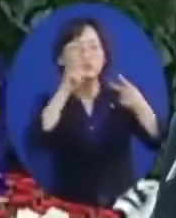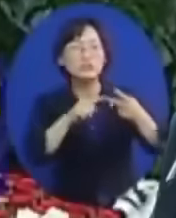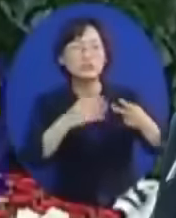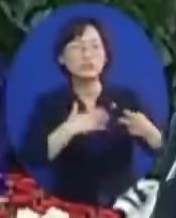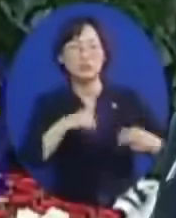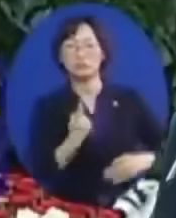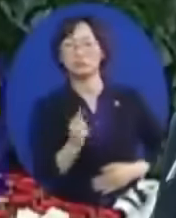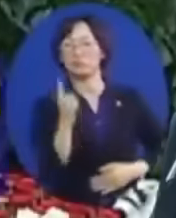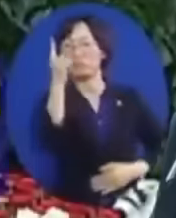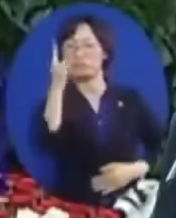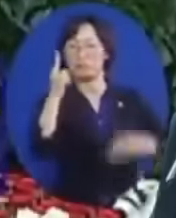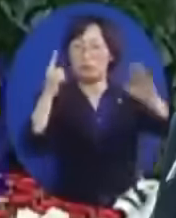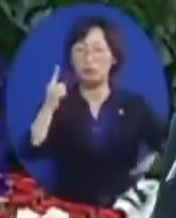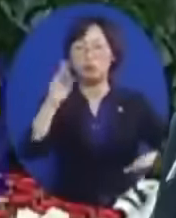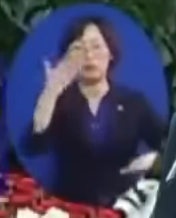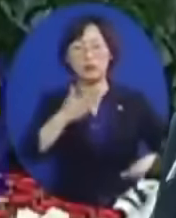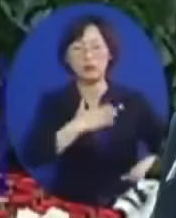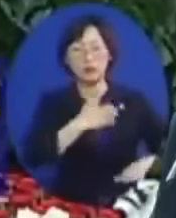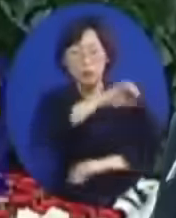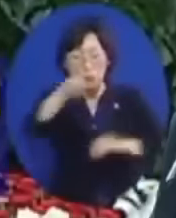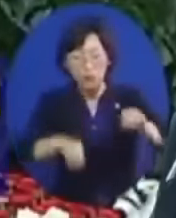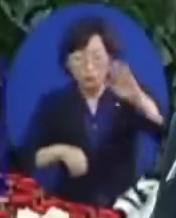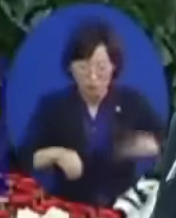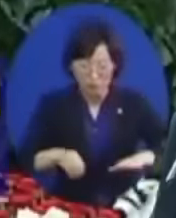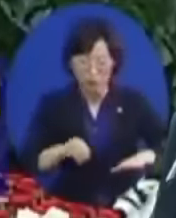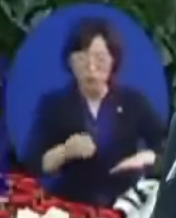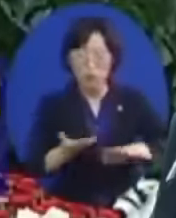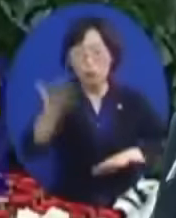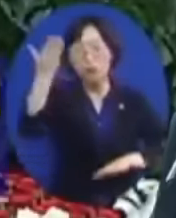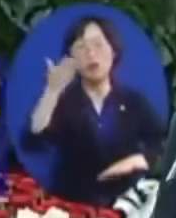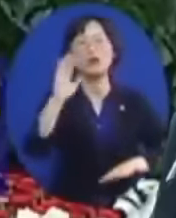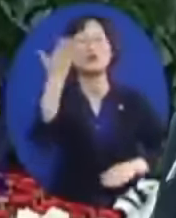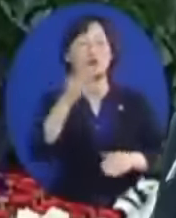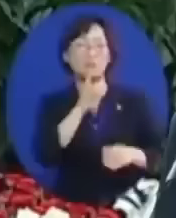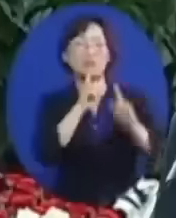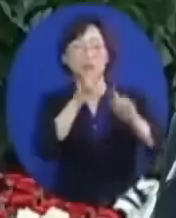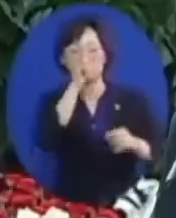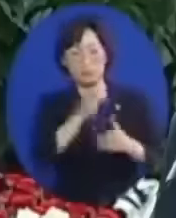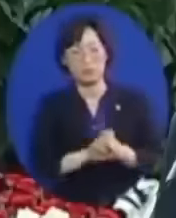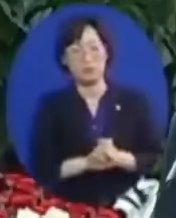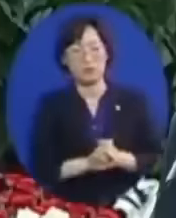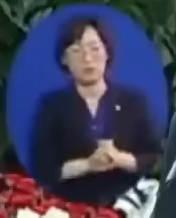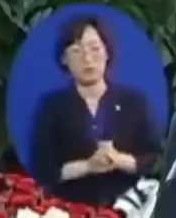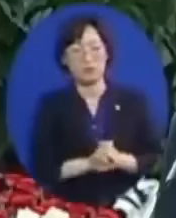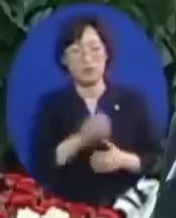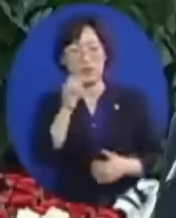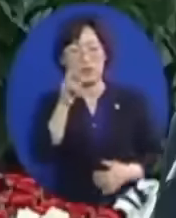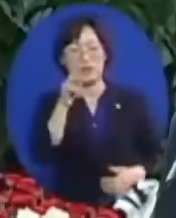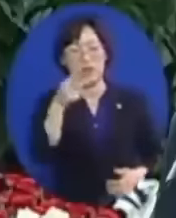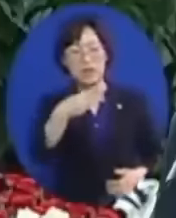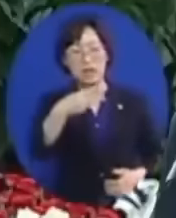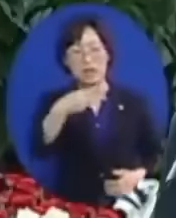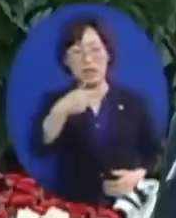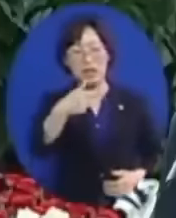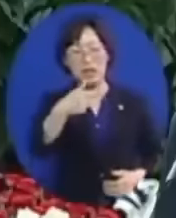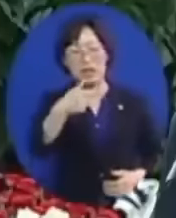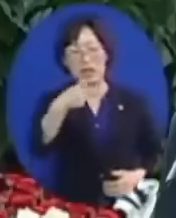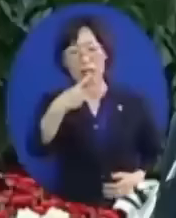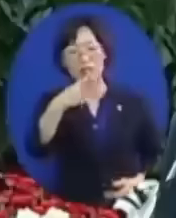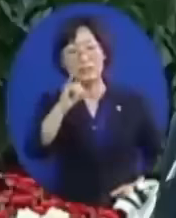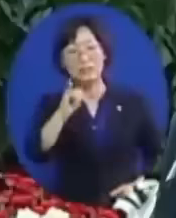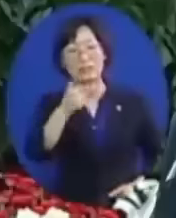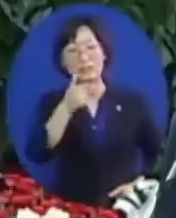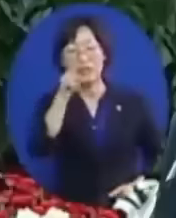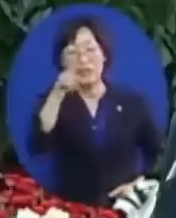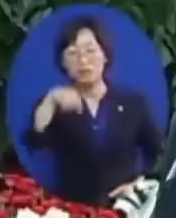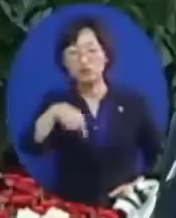낮아지고 누구든지 자기를 낮추는 자는 높아지리라고 말씀을 하고 있는 것입니다. 헨리 나우에는 미국의 유명한 하버드 대학